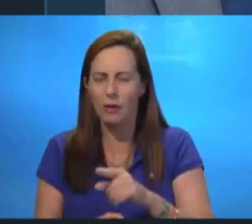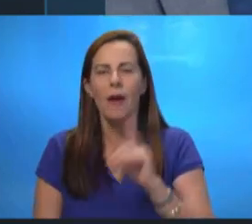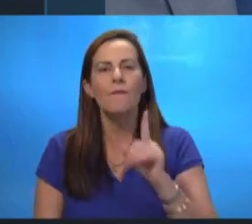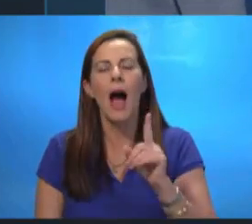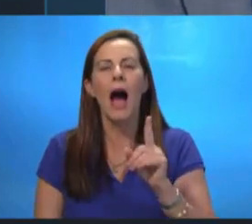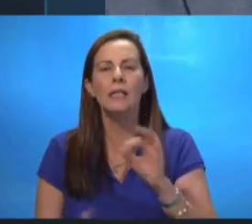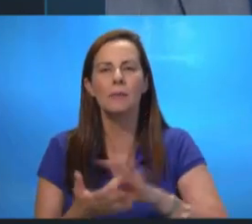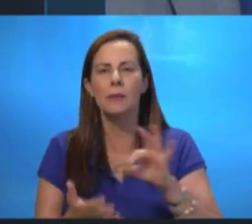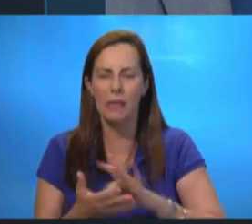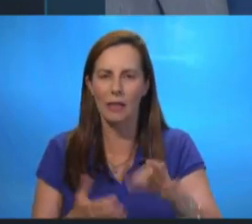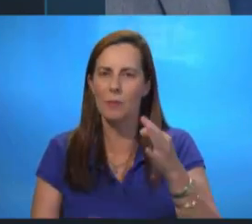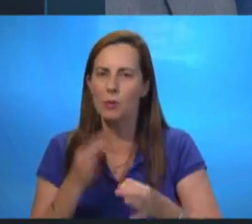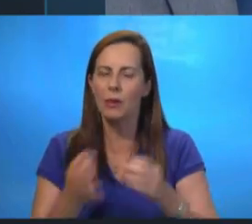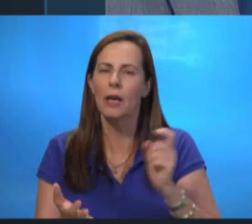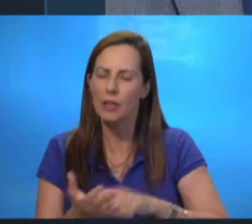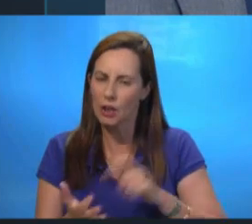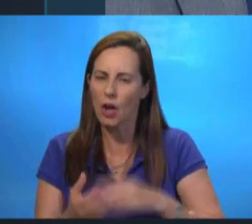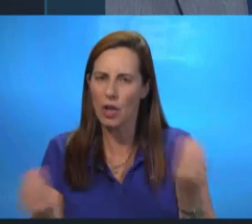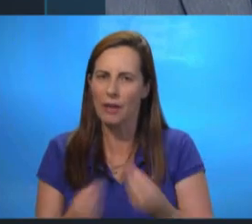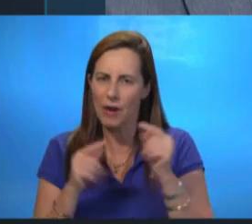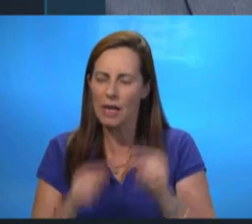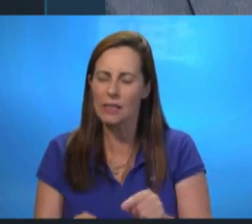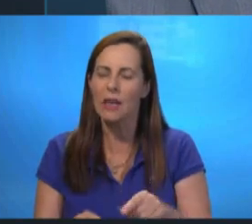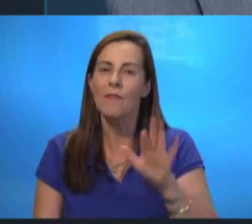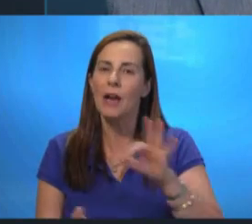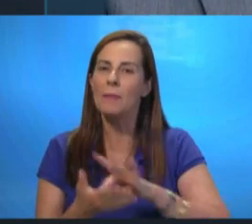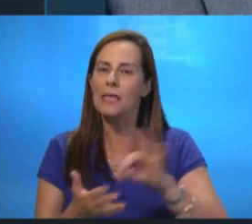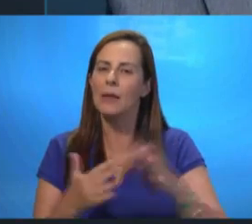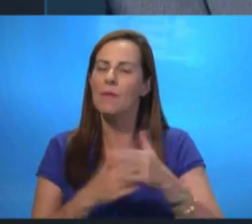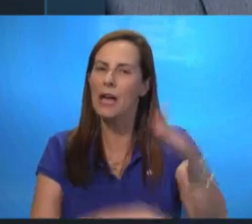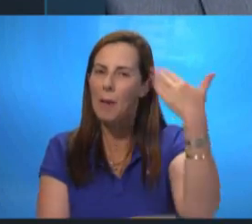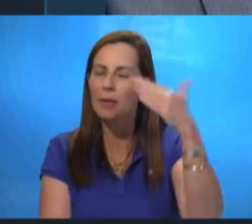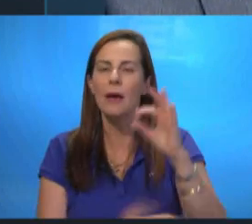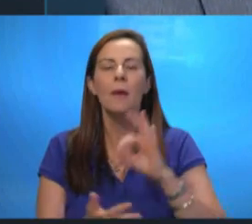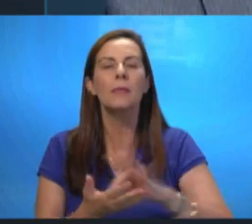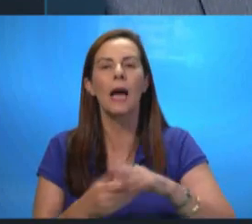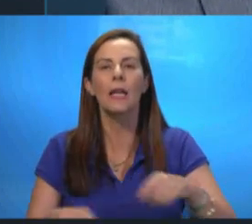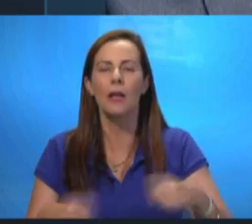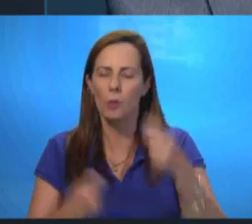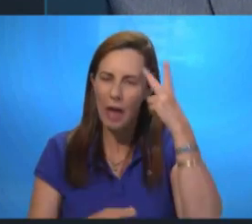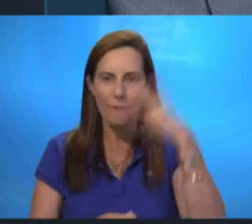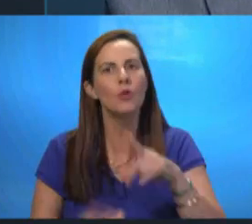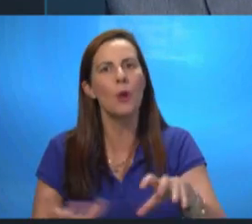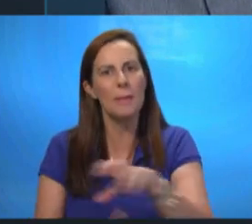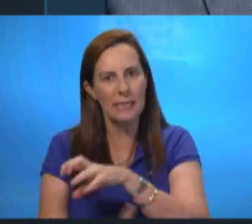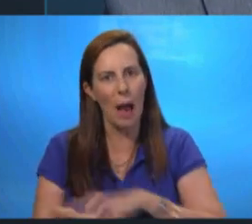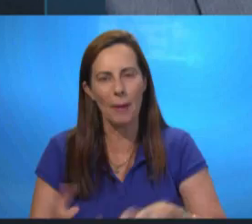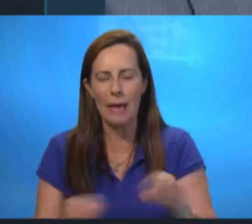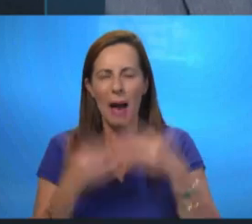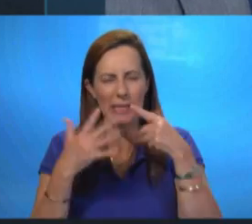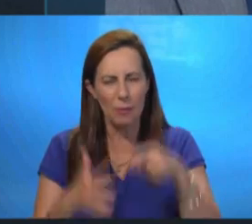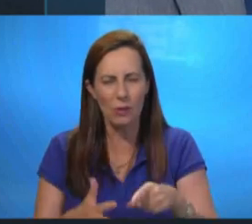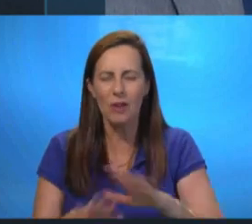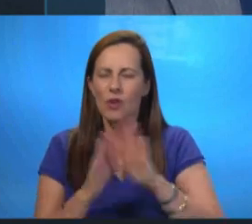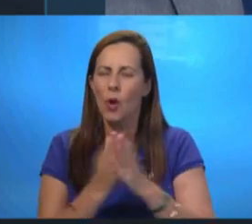משרד המשפטים נדרש לנושא וגם משרד מבקר המדינה. משרד התרבות כנראה הבינו שהם הולכים להסתבך עם הסיפור הזה, ושכל הדבר